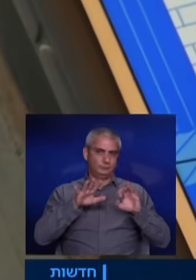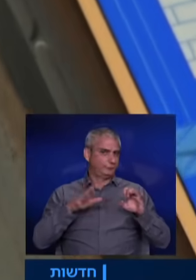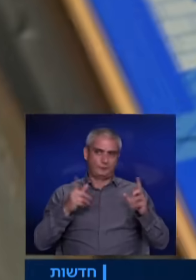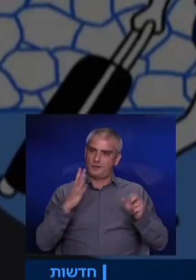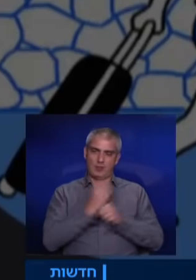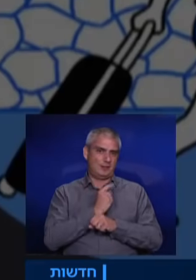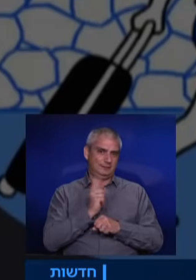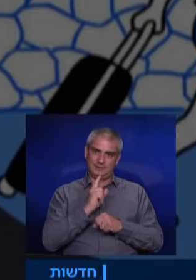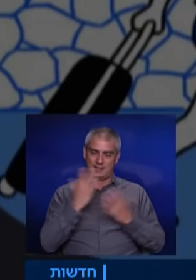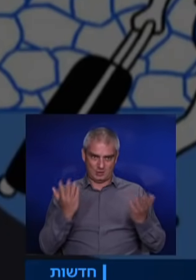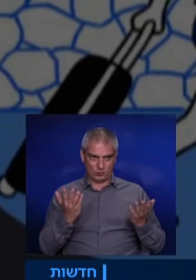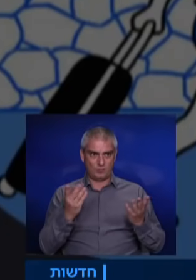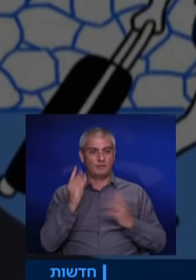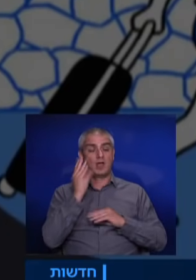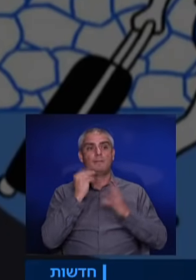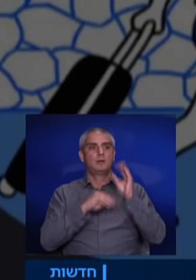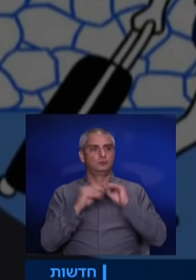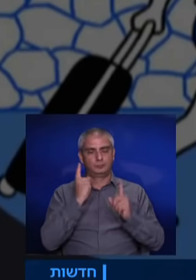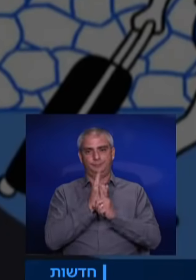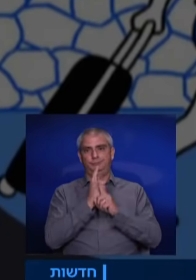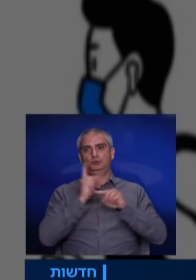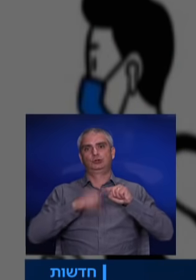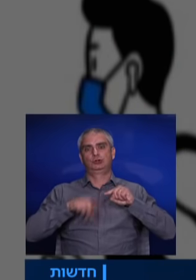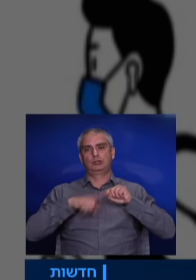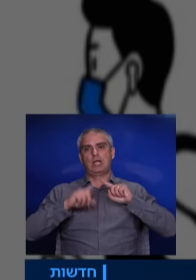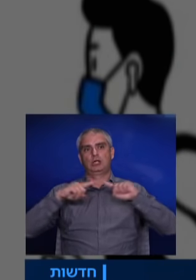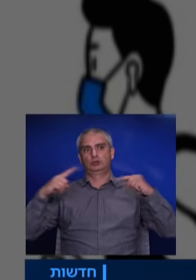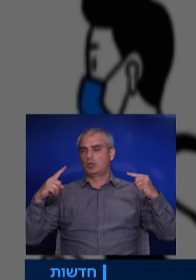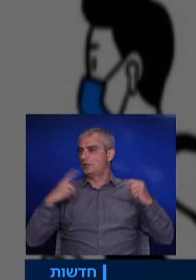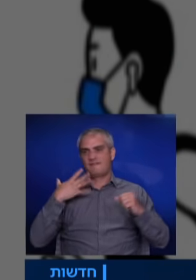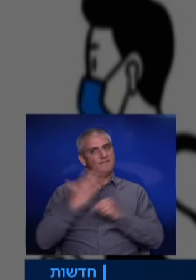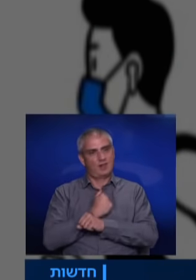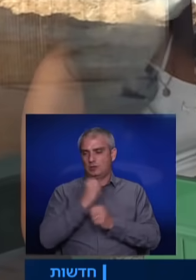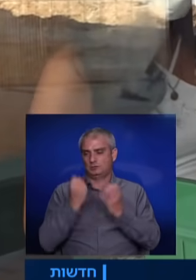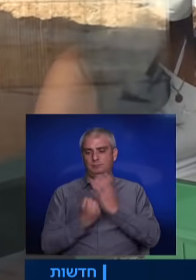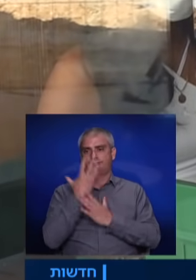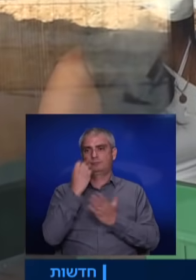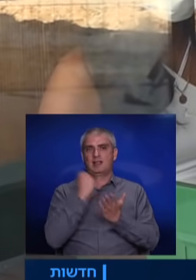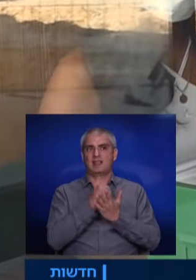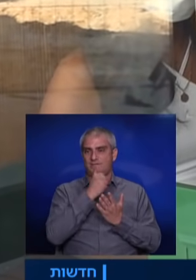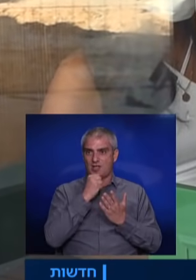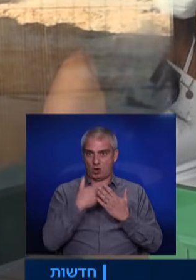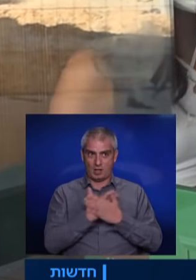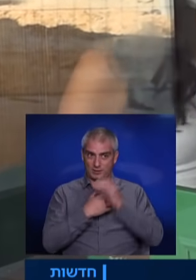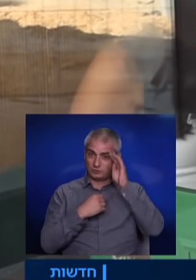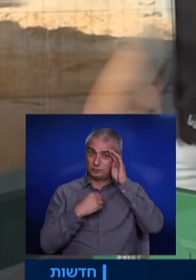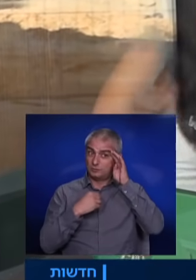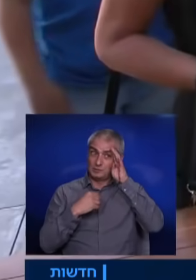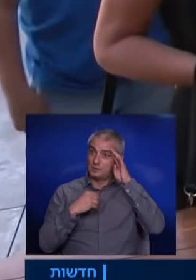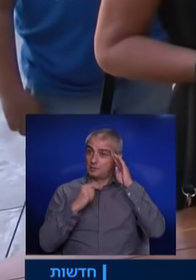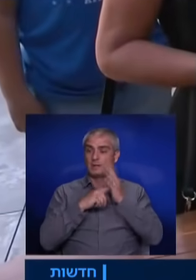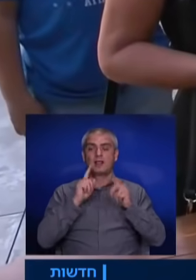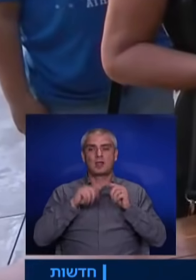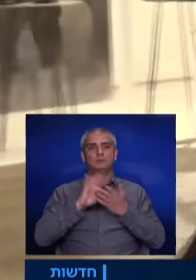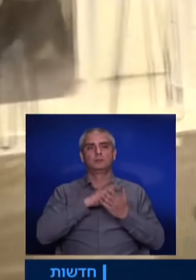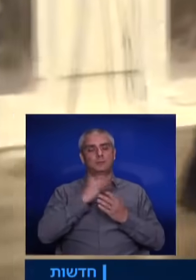עמדו בעומס, ומשתמשים רבים נתקלו בהודעות שגיאה שונות ולא הצליחו להנפיק את התו. בעקבות התקלות הודיע משרד הבריאות